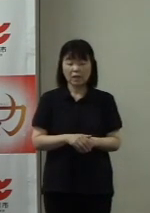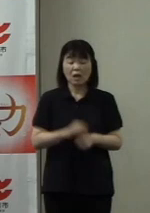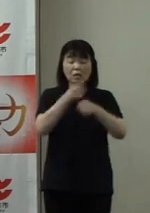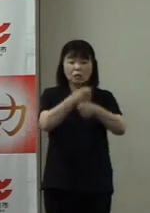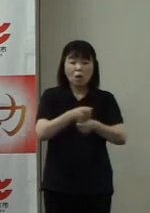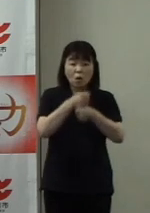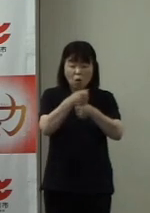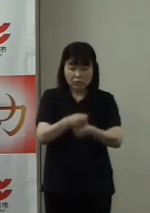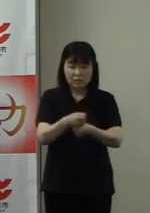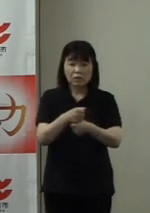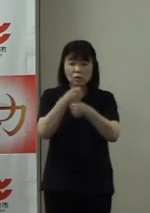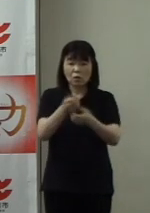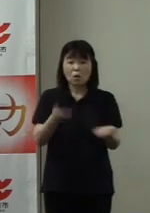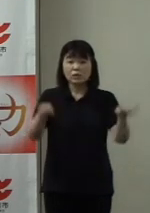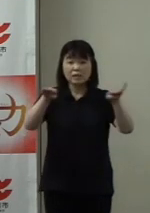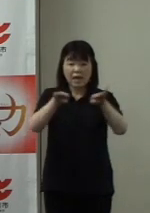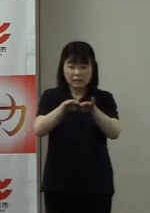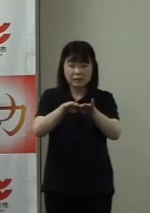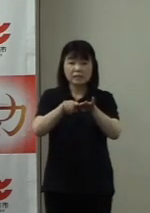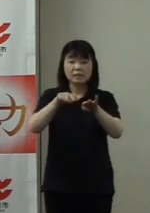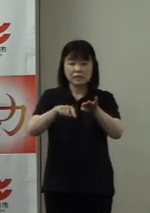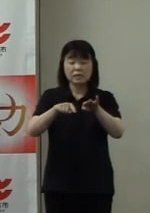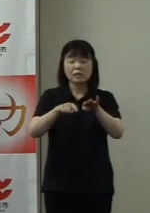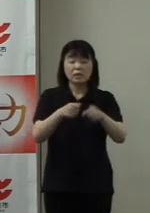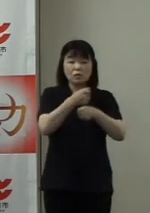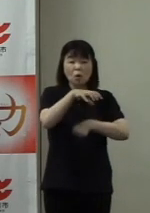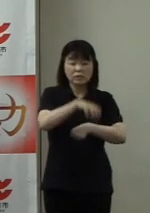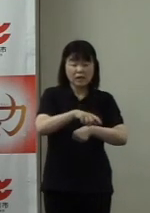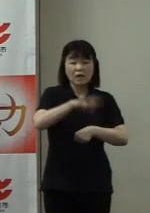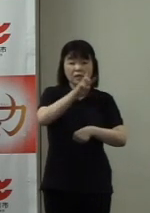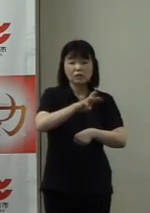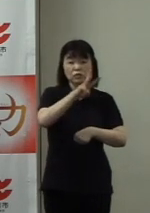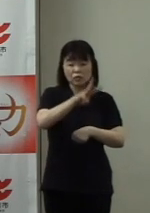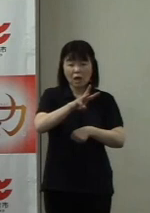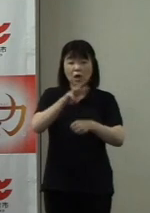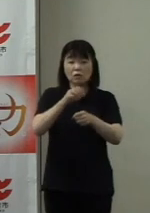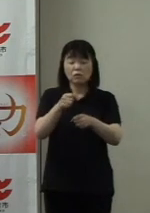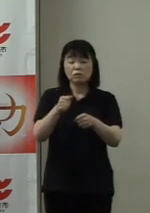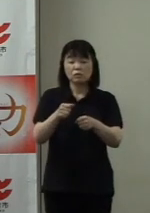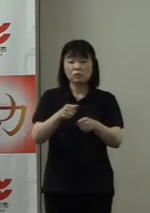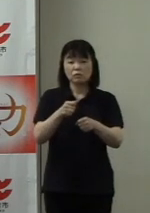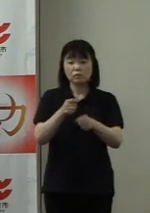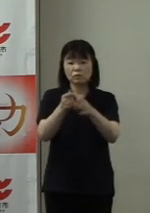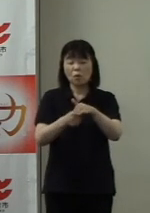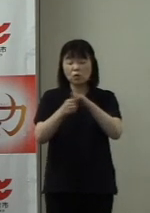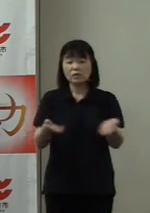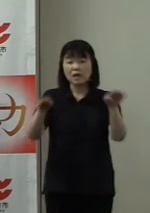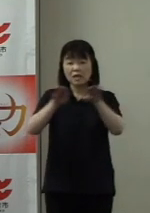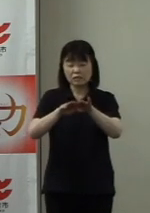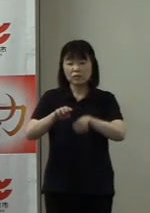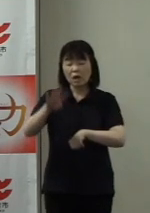及び農業用施設、これが農地が33箇所、農業用施設が48箇所、これ